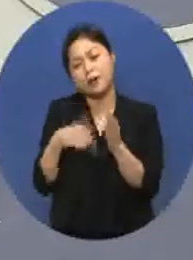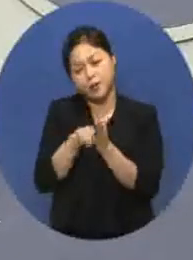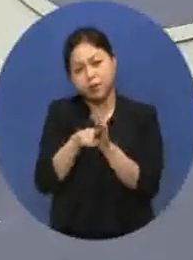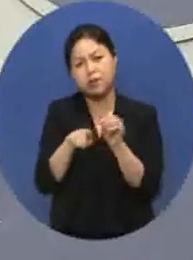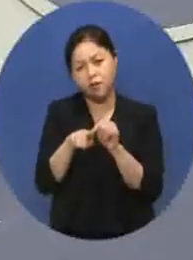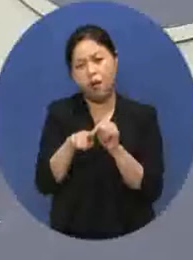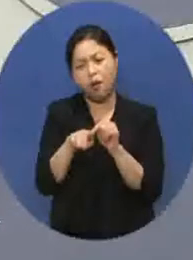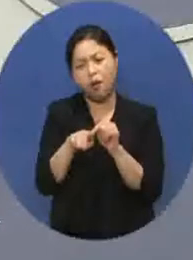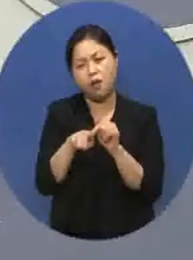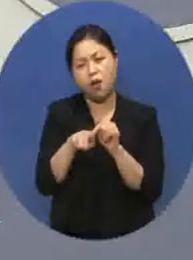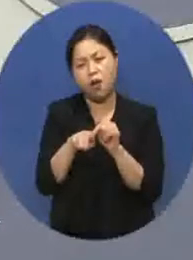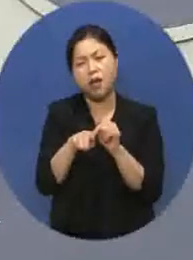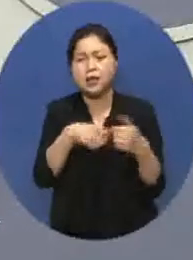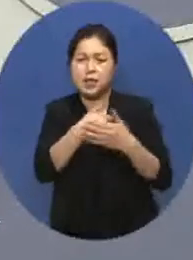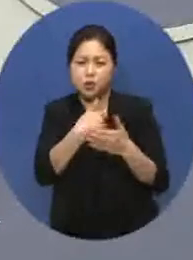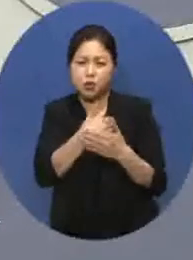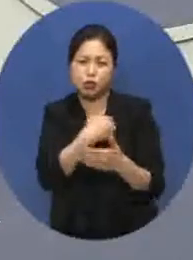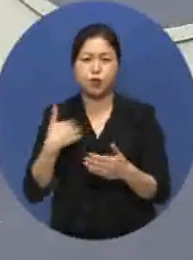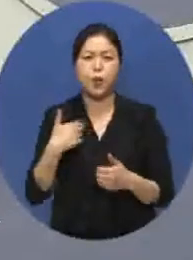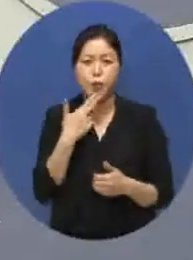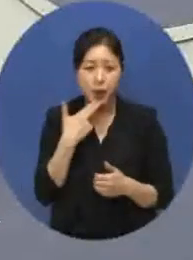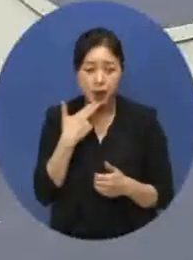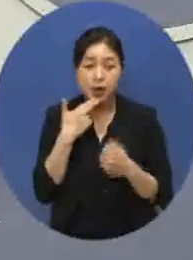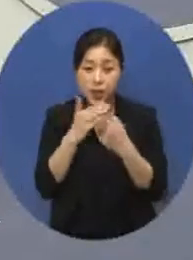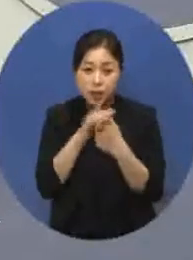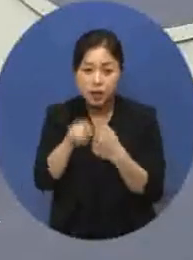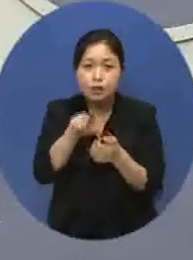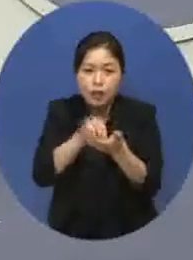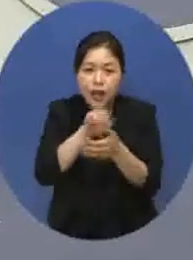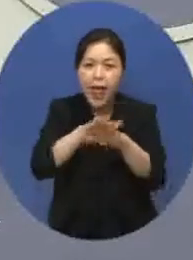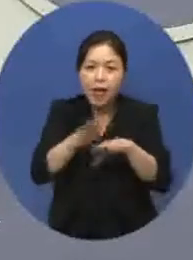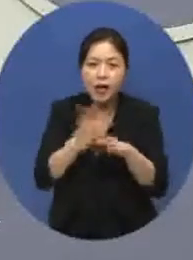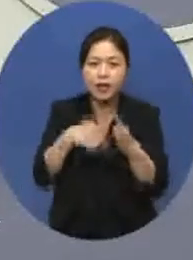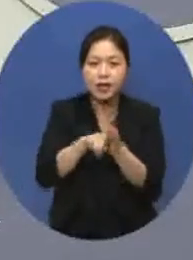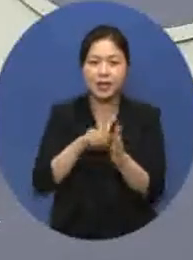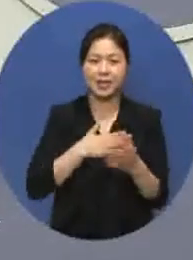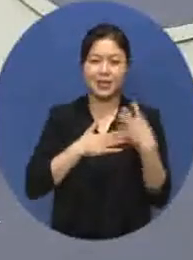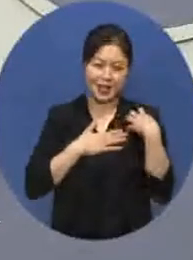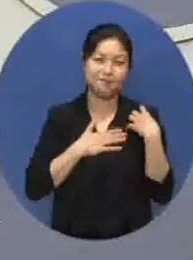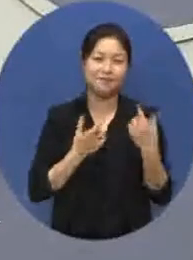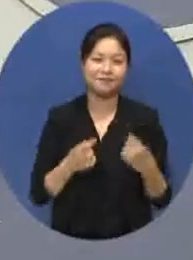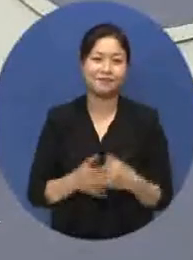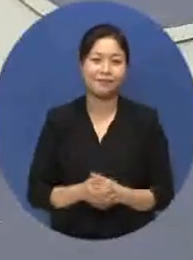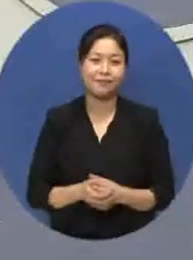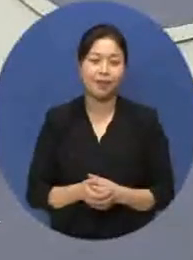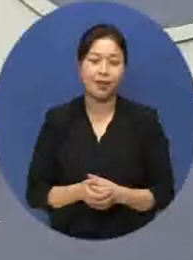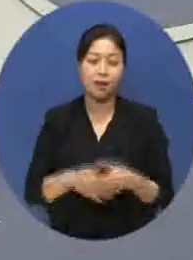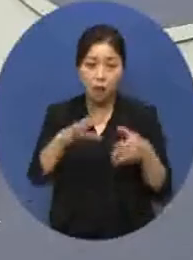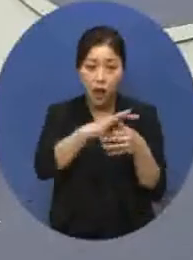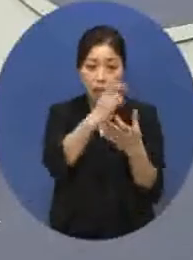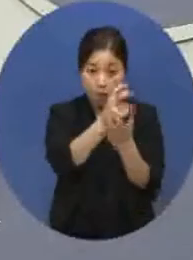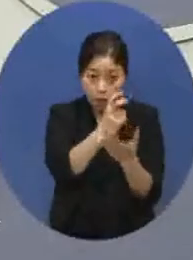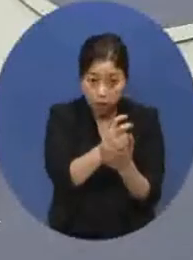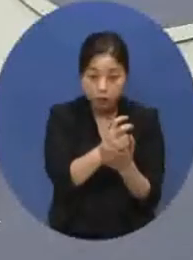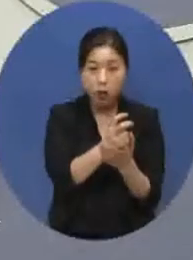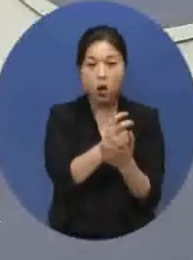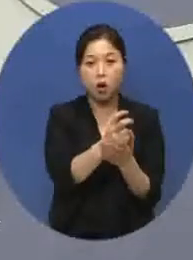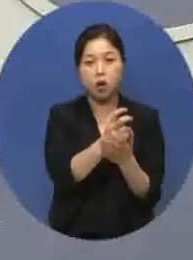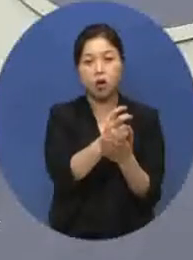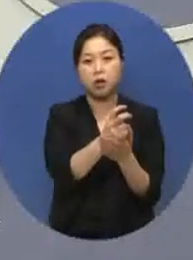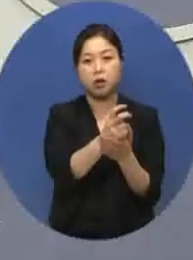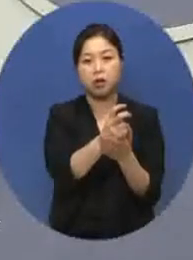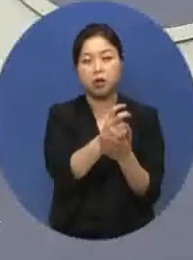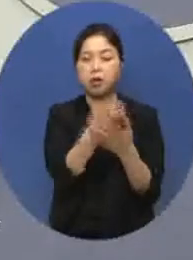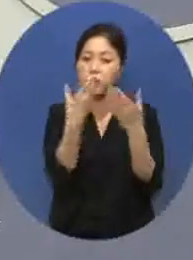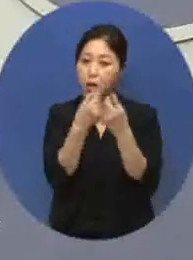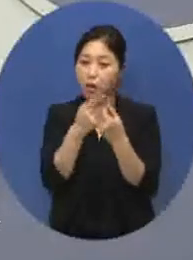못해서 그 부분들을 해결해야 되는 게 이제 우리 과제죠. 그래서 그런 관련 법률도 뭐